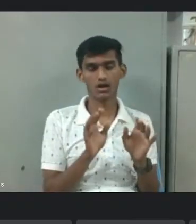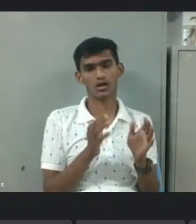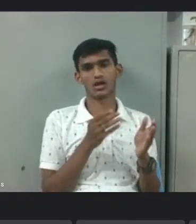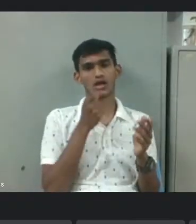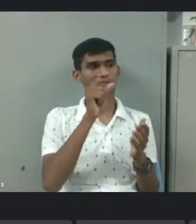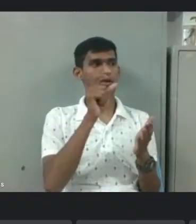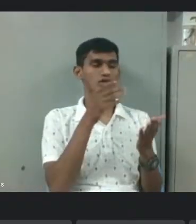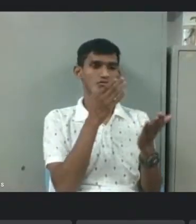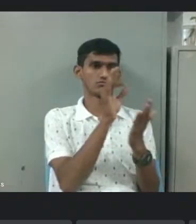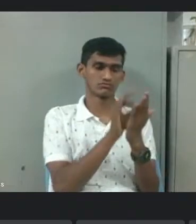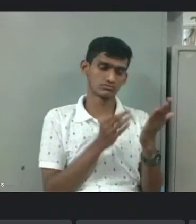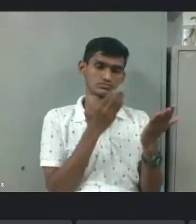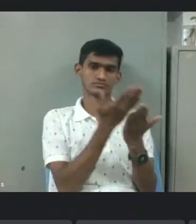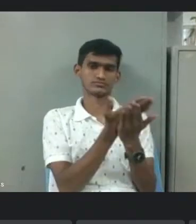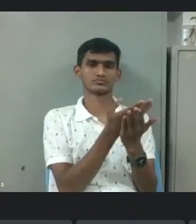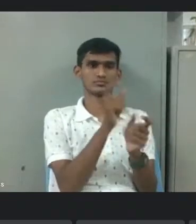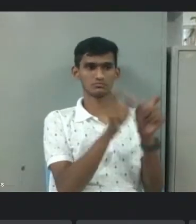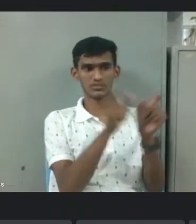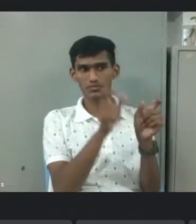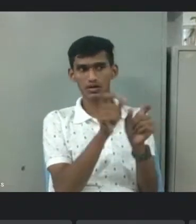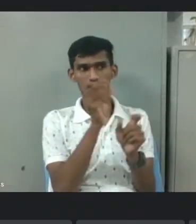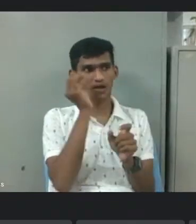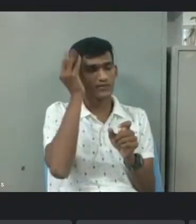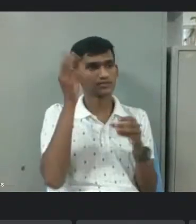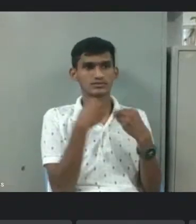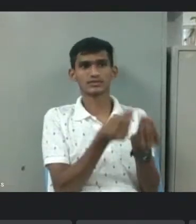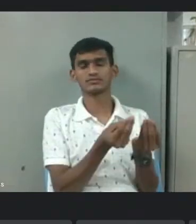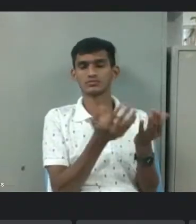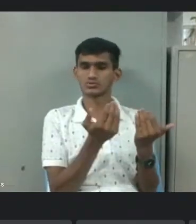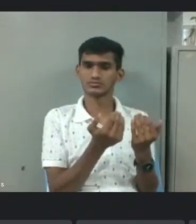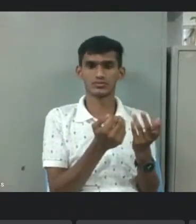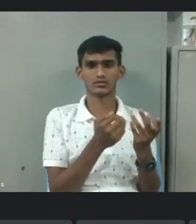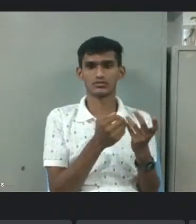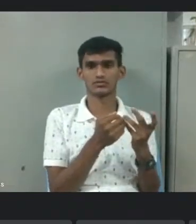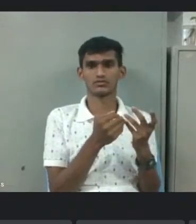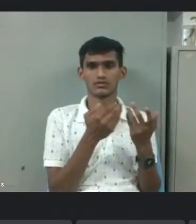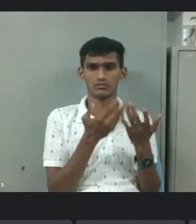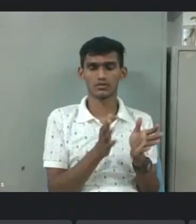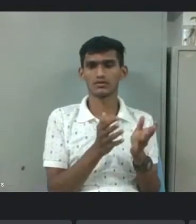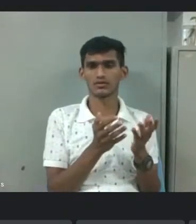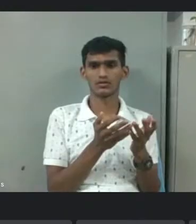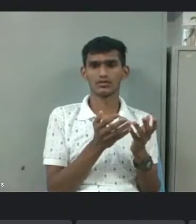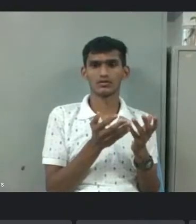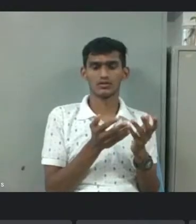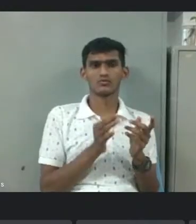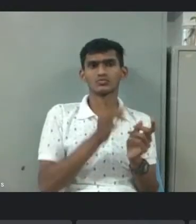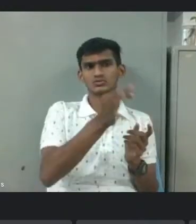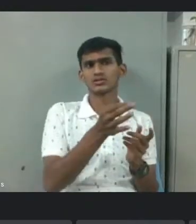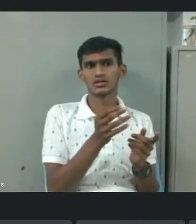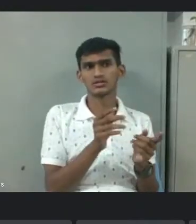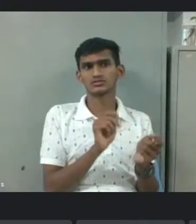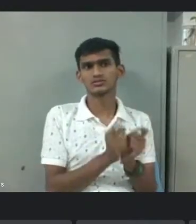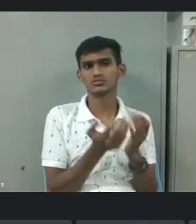നമുക്കിതെല്ലാം പറയാം, അവരെ അവർക്ക് വേണ്ടി ഇതൊക്കെ ചെയ്യാം. ഒരു മാറ്റം കൂടെ സംഭവിക്കാൻ സാധ്യതയുള്ളത് ഇതാണ്.